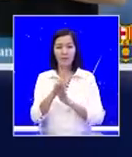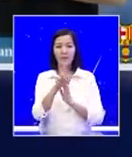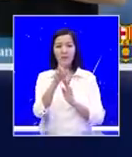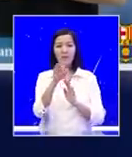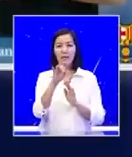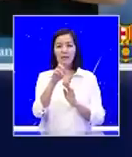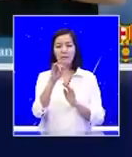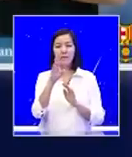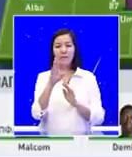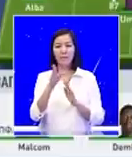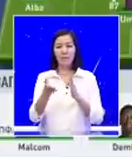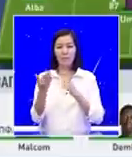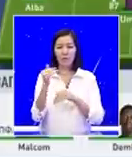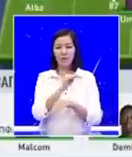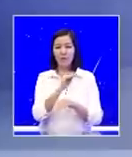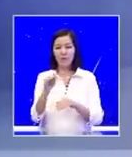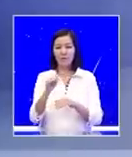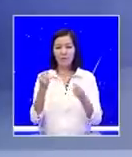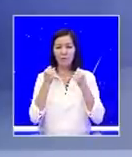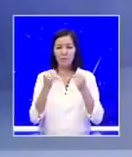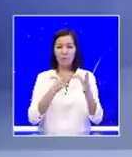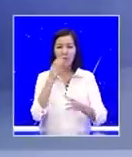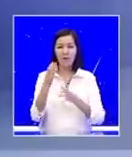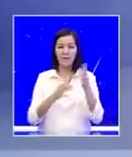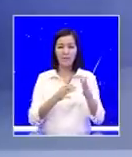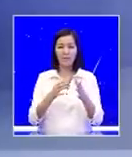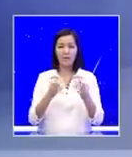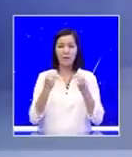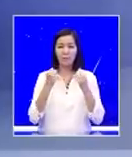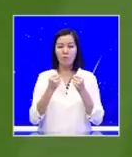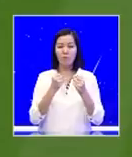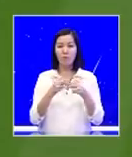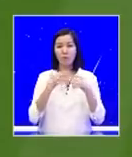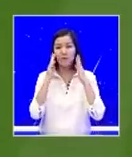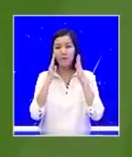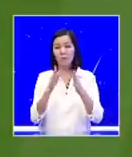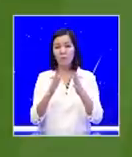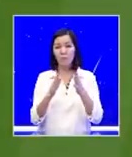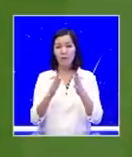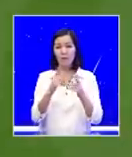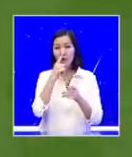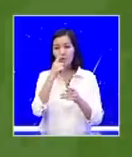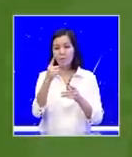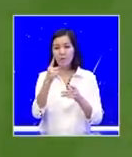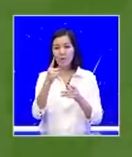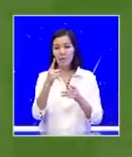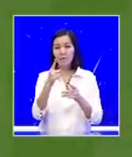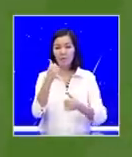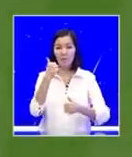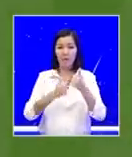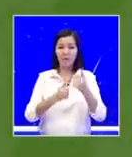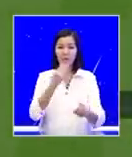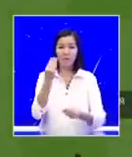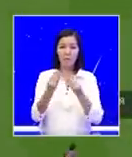Киберспорт әлдеқашан ресми спорт болып тіркелген. Қазір күні әлемнің атақты атлеттері осы спортқа ден қойып, өзара қашықтан бәсеке көргін қызырып жатыр.